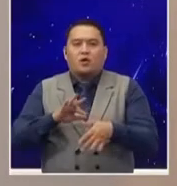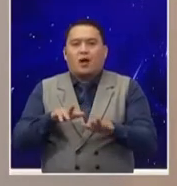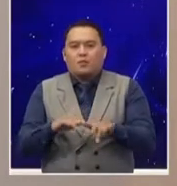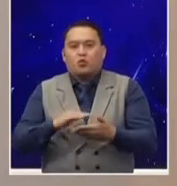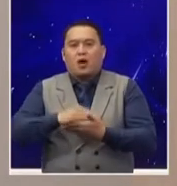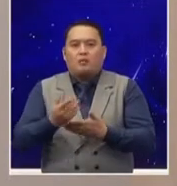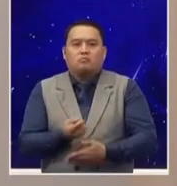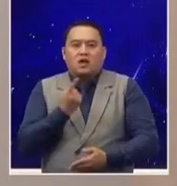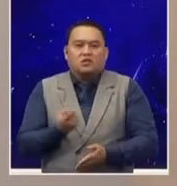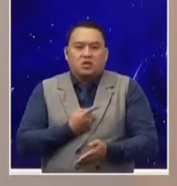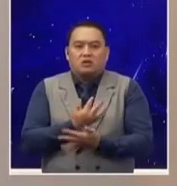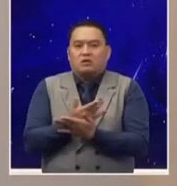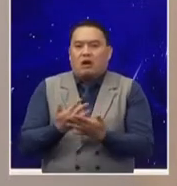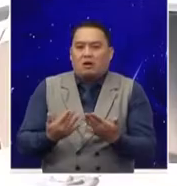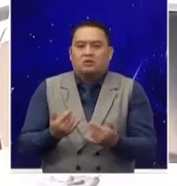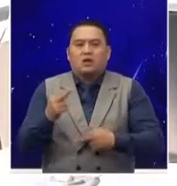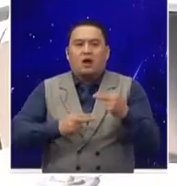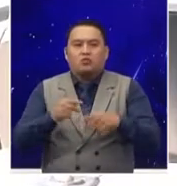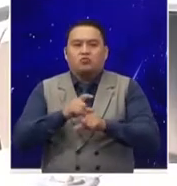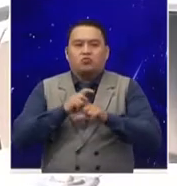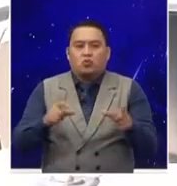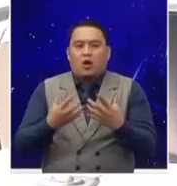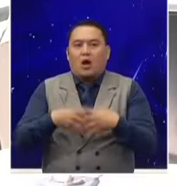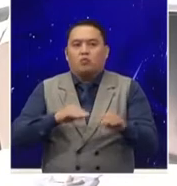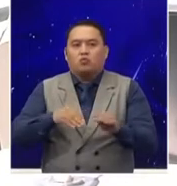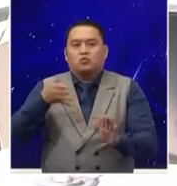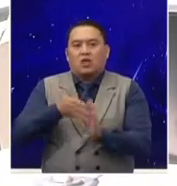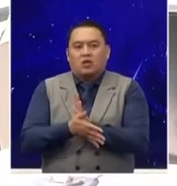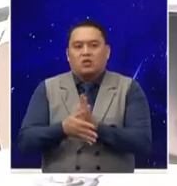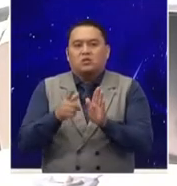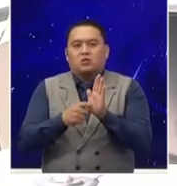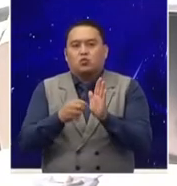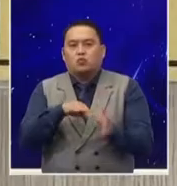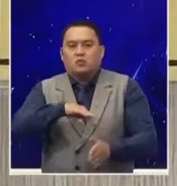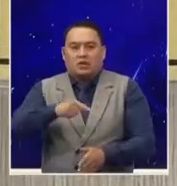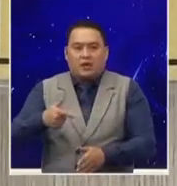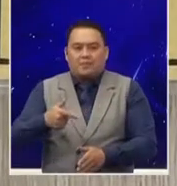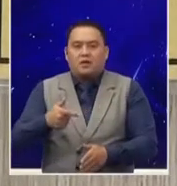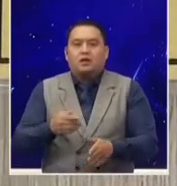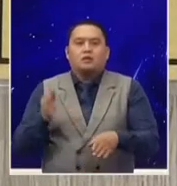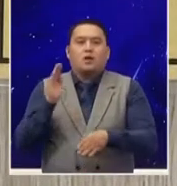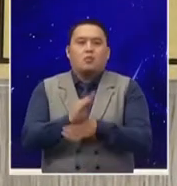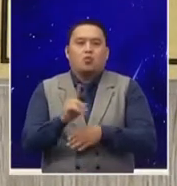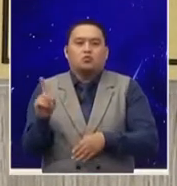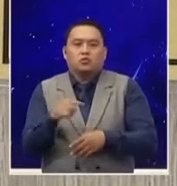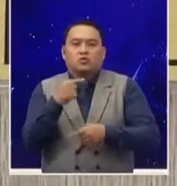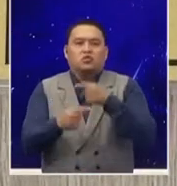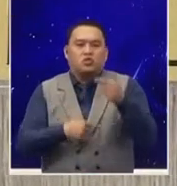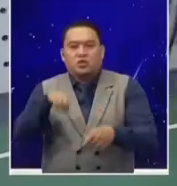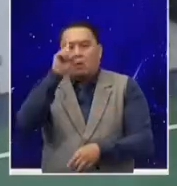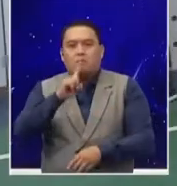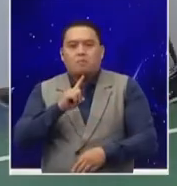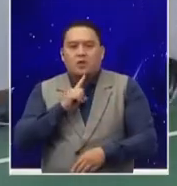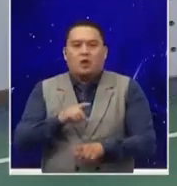кабинеты, мастерские и прочие. На строительство школы и оборудование было затрачено 700 миллионов тенге. Дополним, уже через месяц на